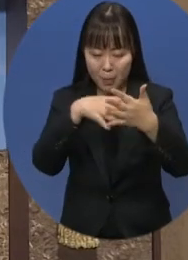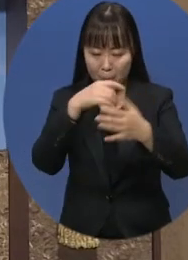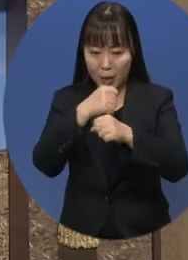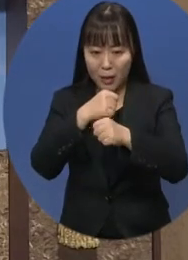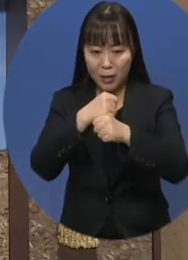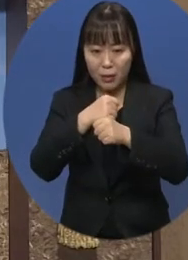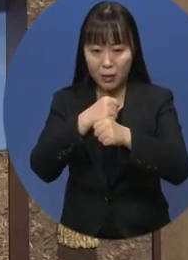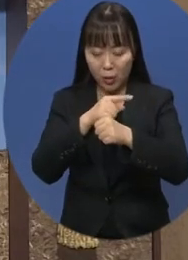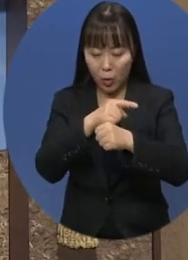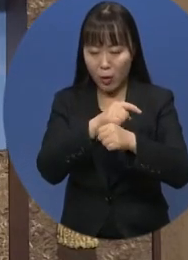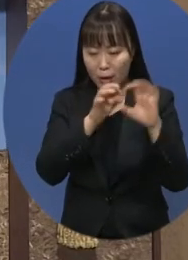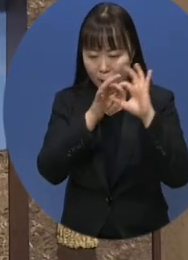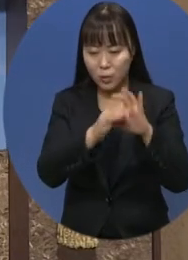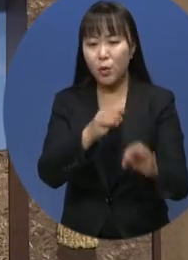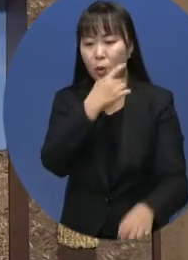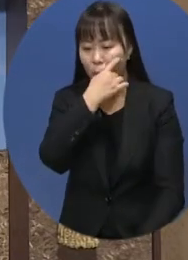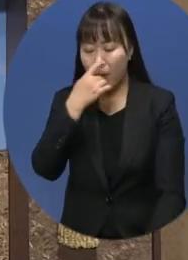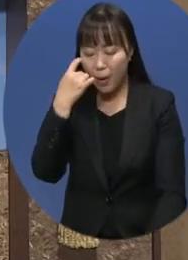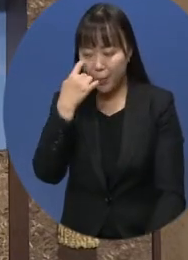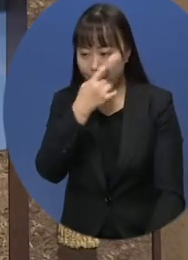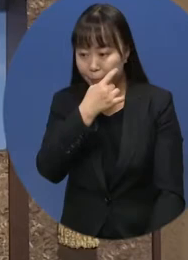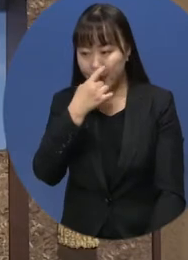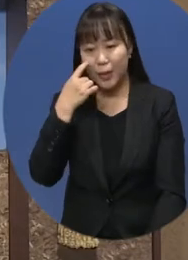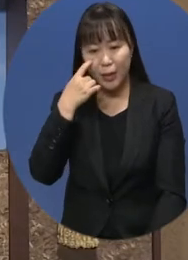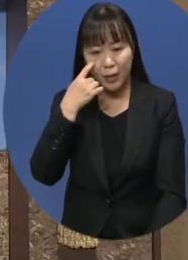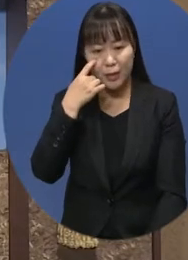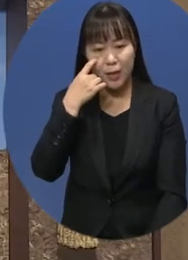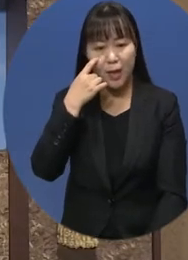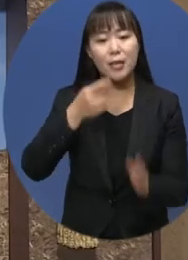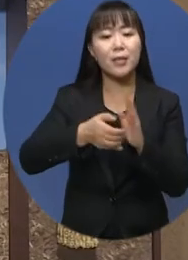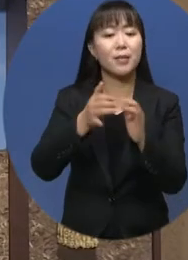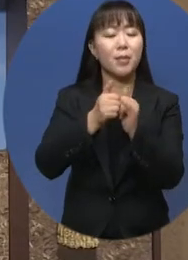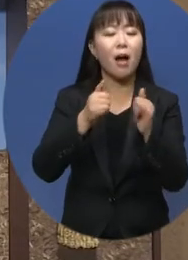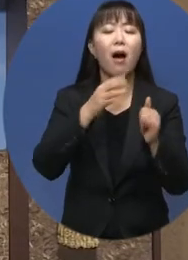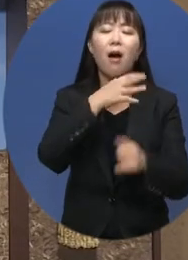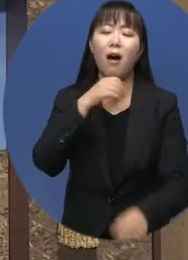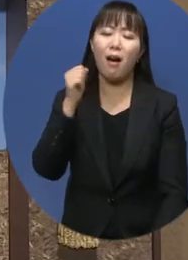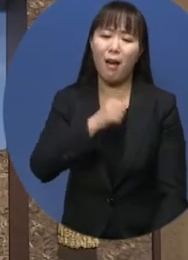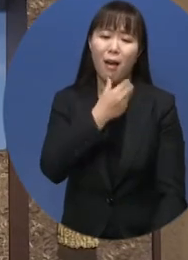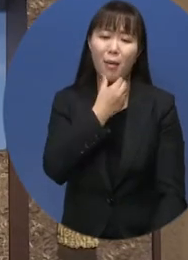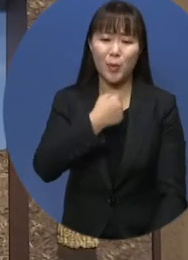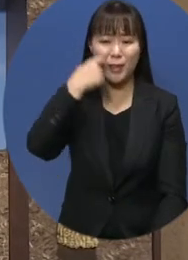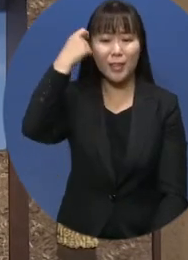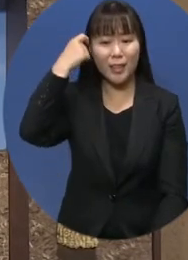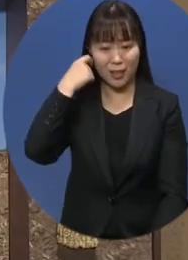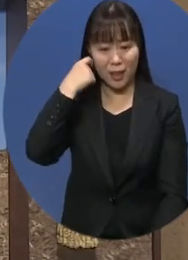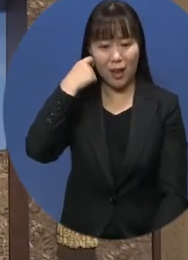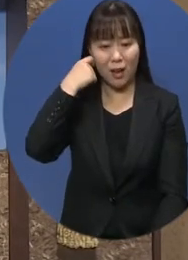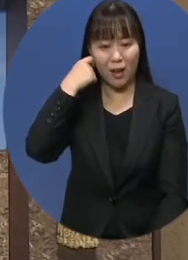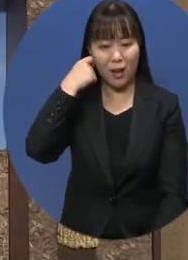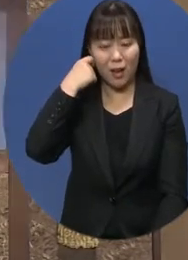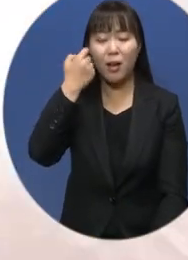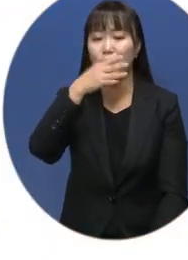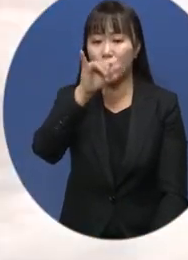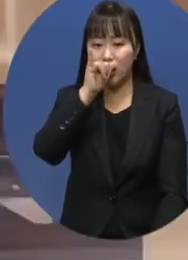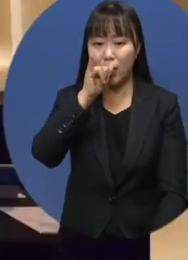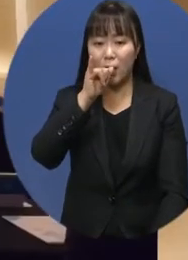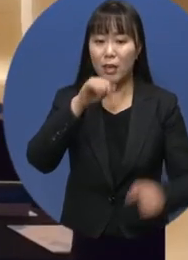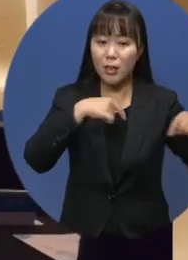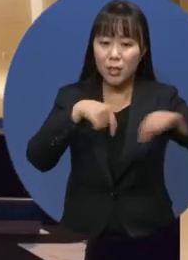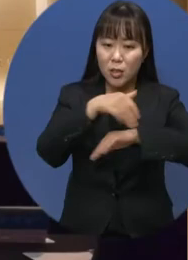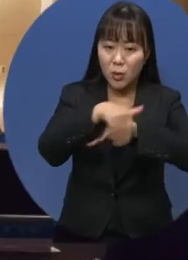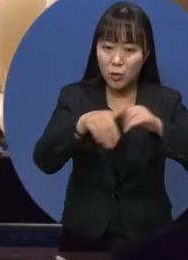이 지표를 지속적으로 체크하면서 시민들이 아 정말 행복을 느낀다 라고 할 수 있게끔 정체를